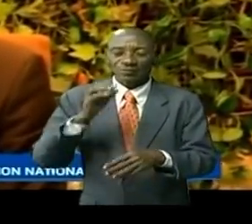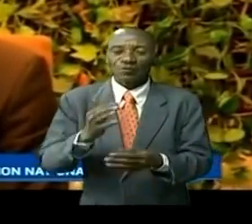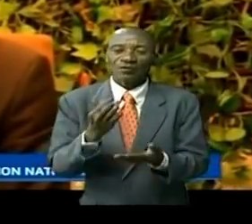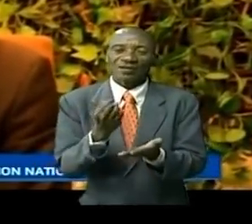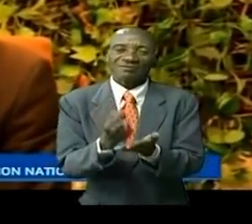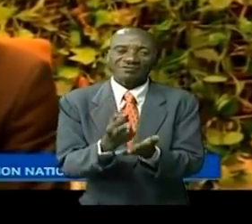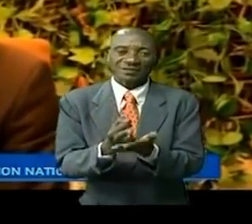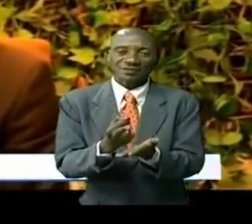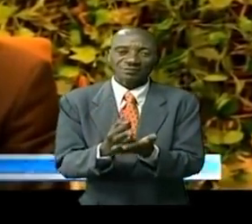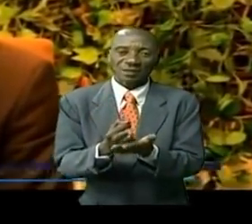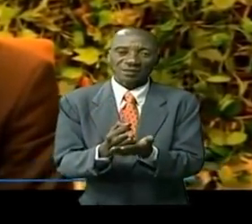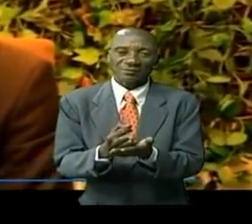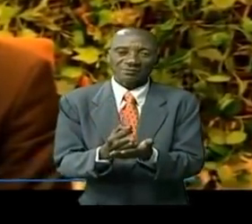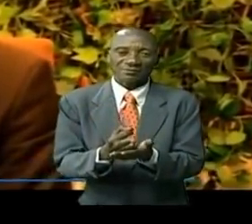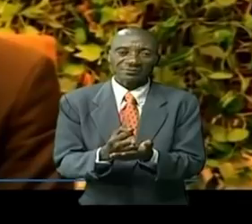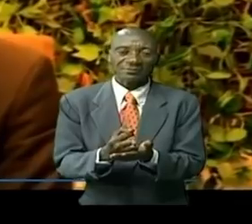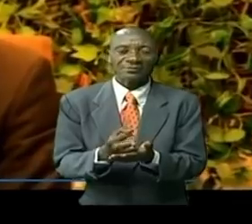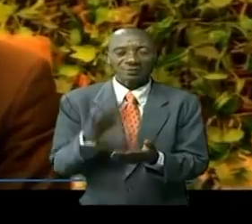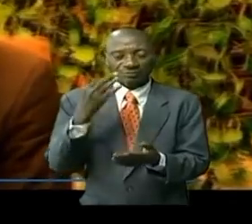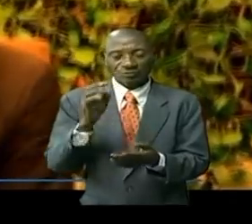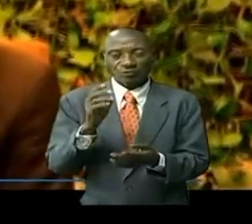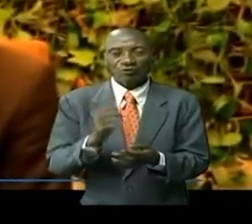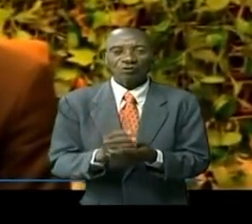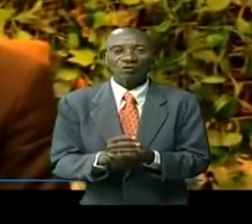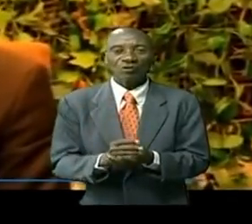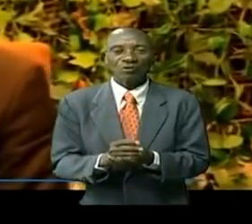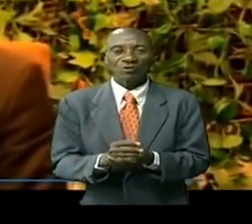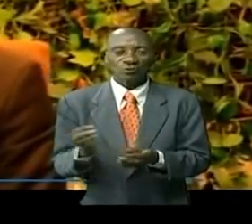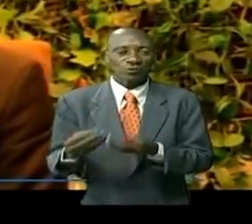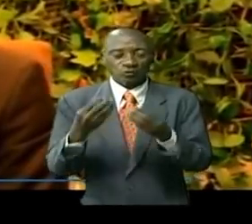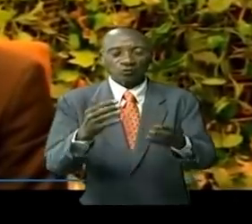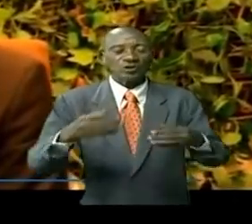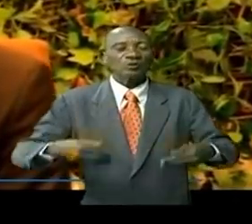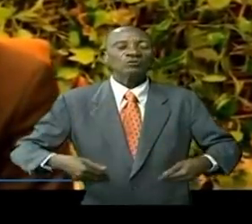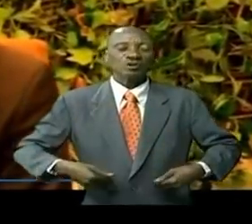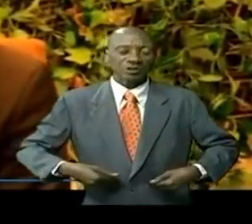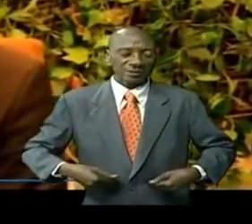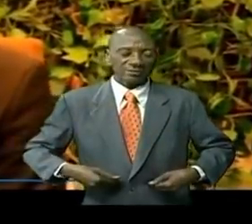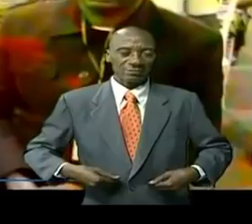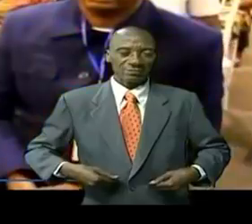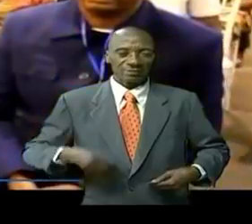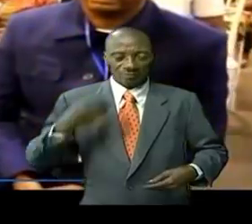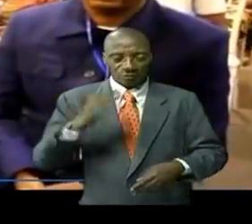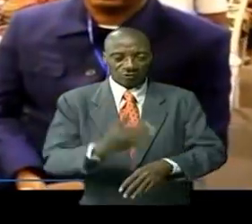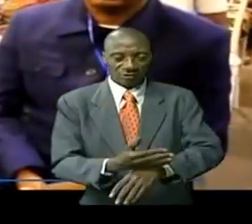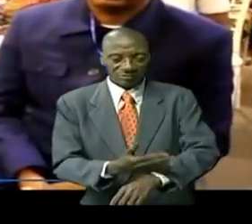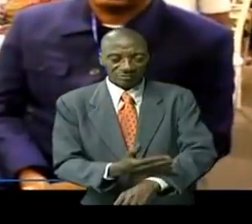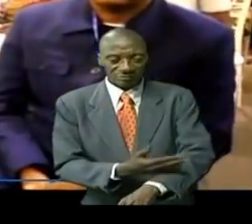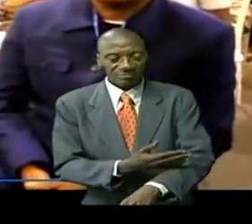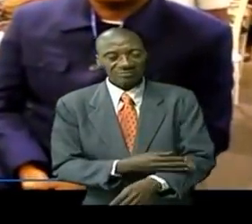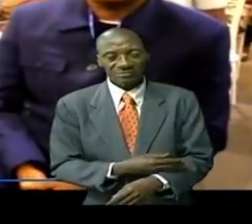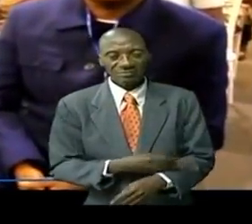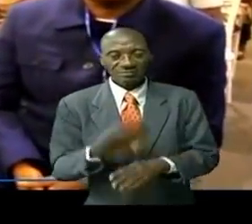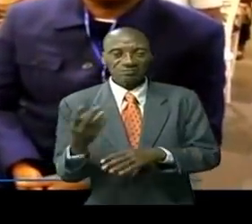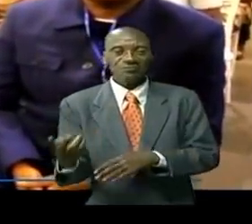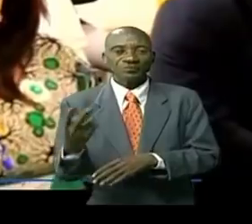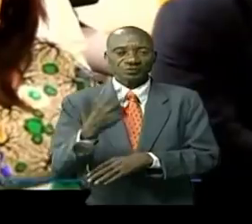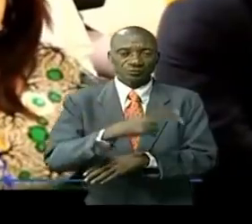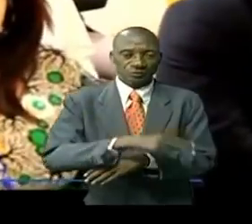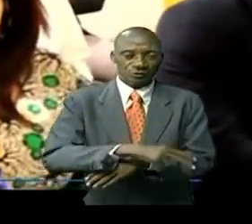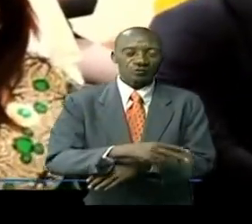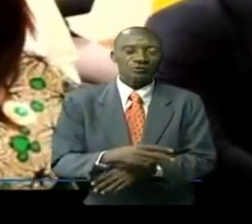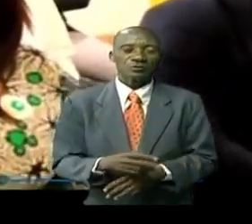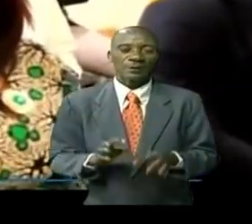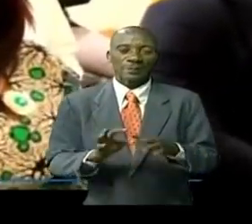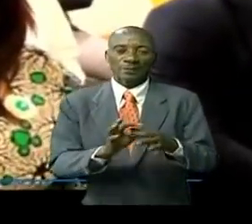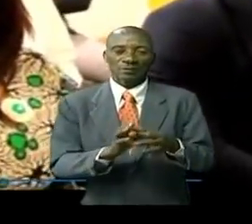à la disposition de jeunes que nous ne recevons pas jusqu'à présent. Durant 2 jours, et c'est avec la collaboration de